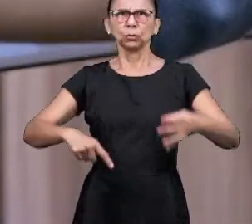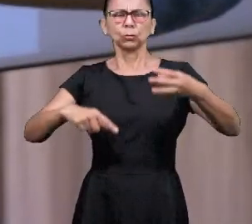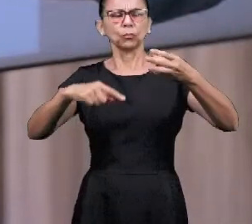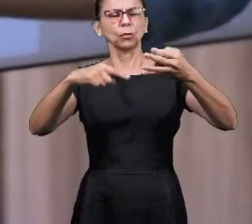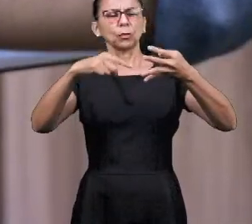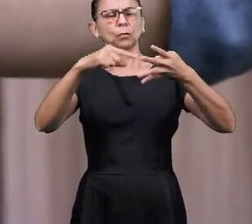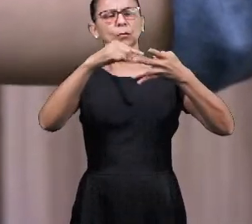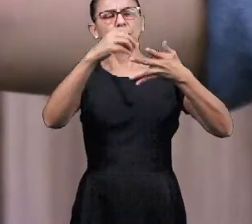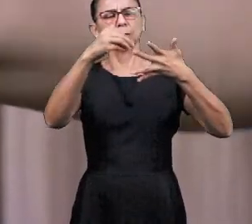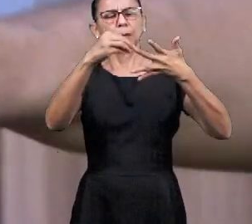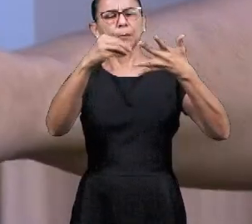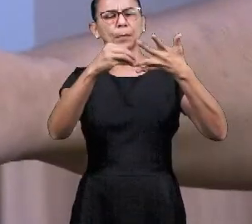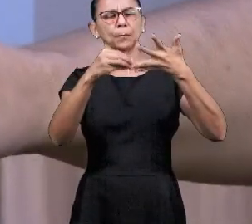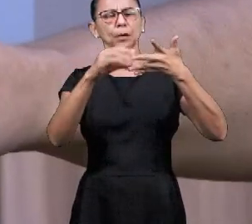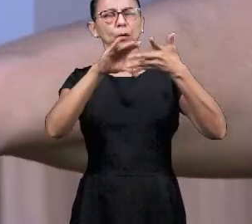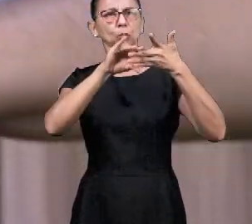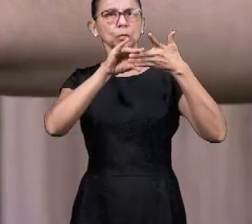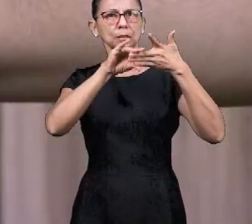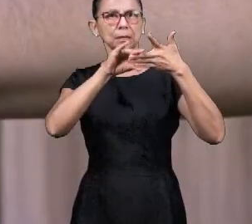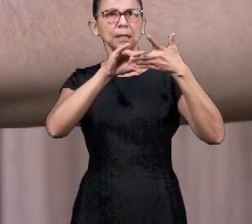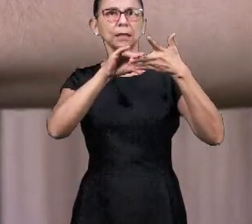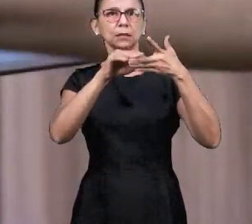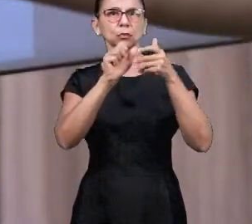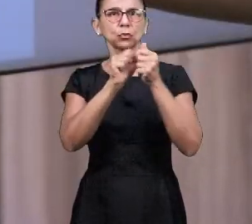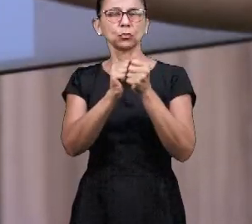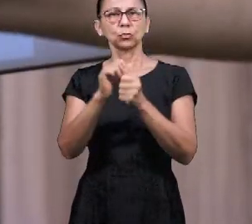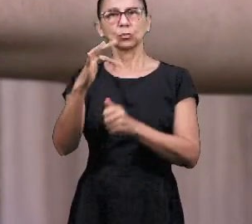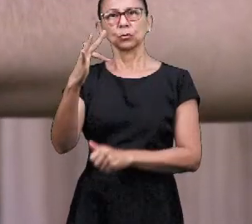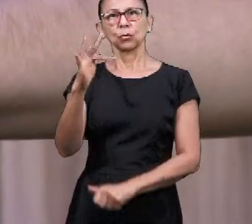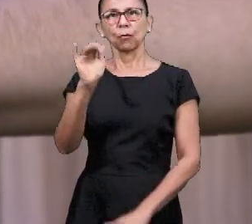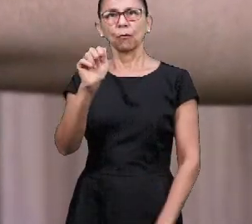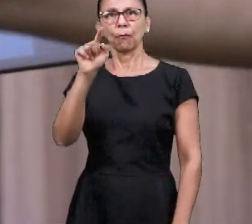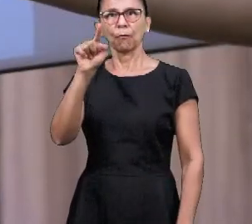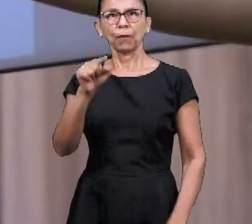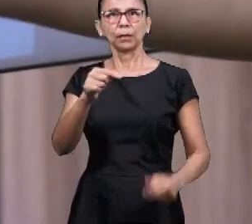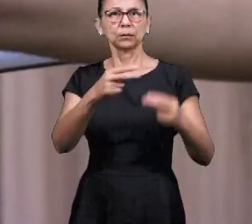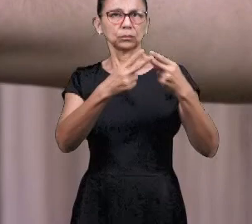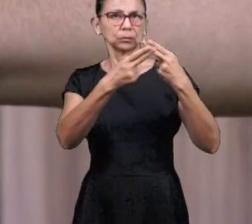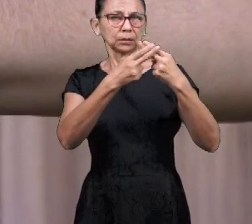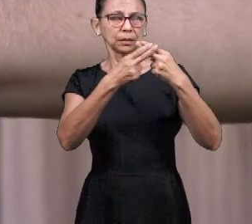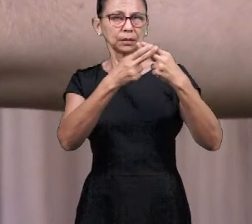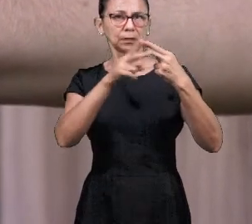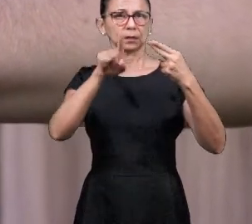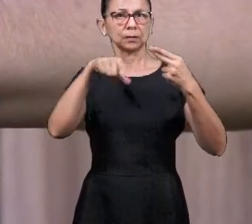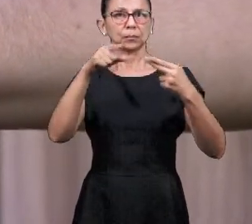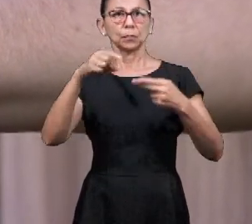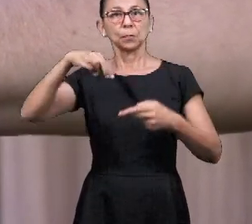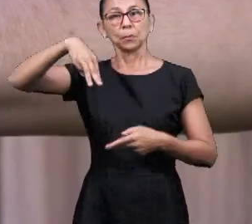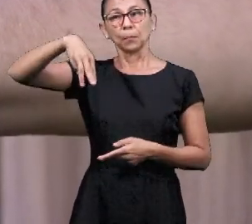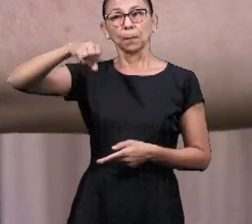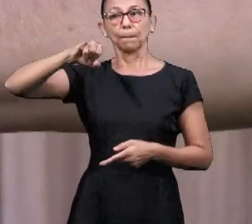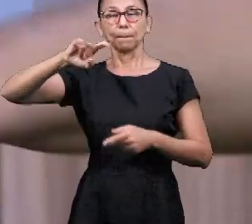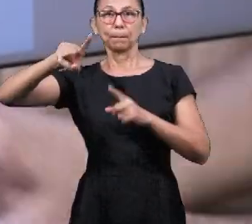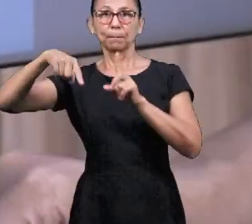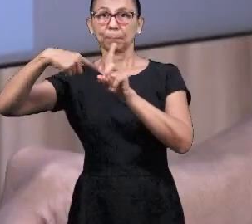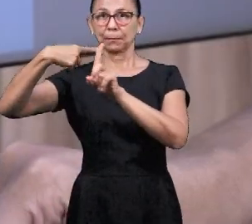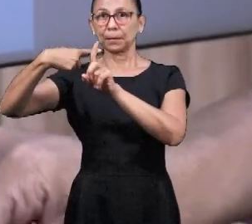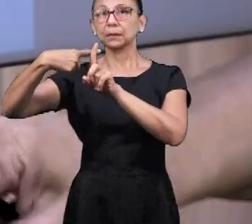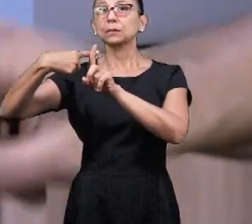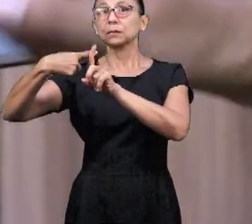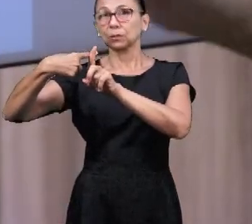jouer l'accord La majeur avec le Fa dièse. Ensuite, Mi majeur avec la note Mi au premier